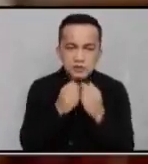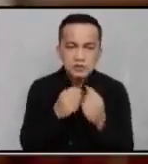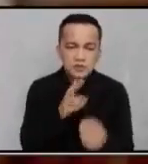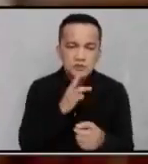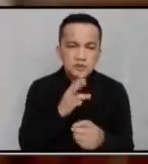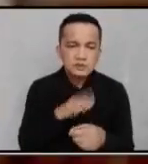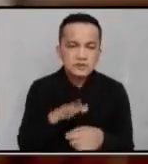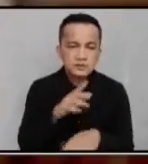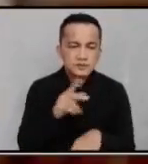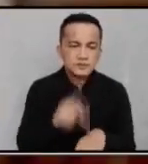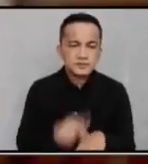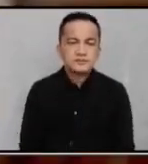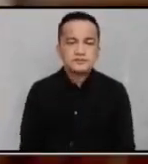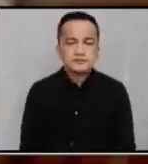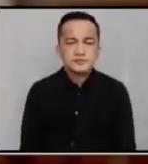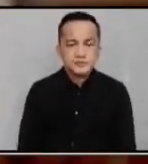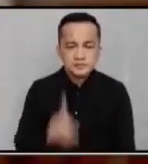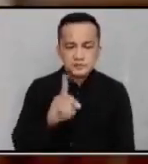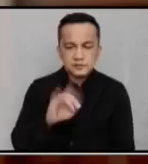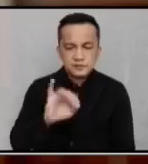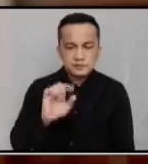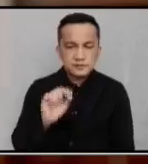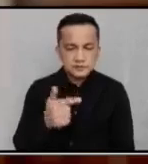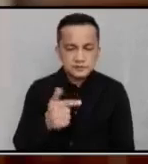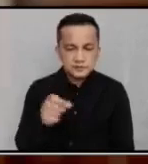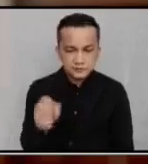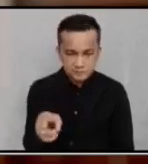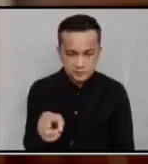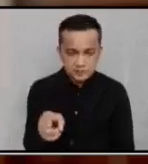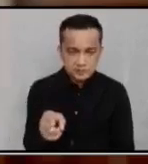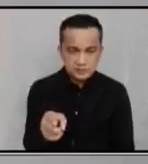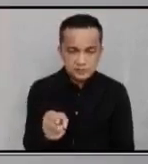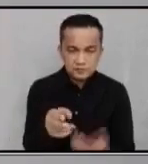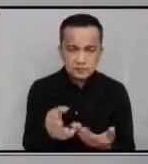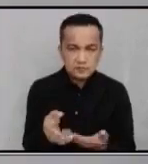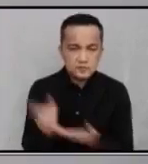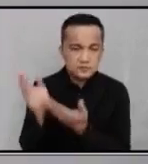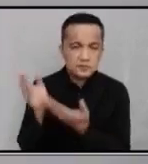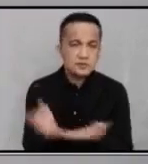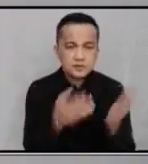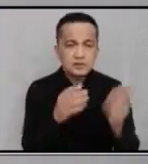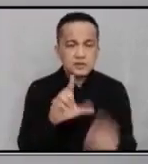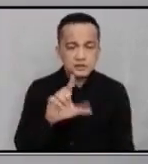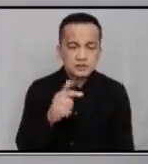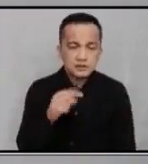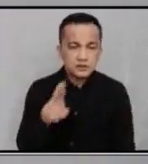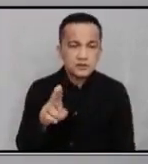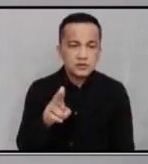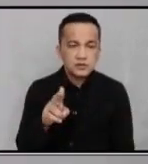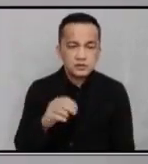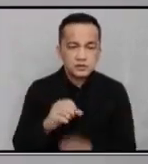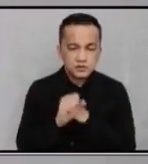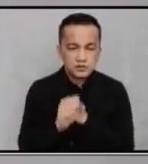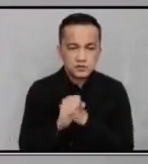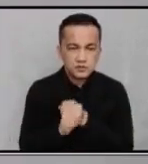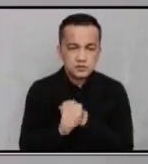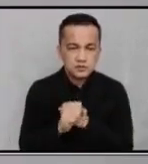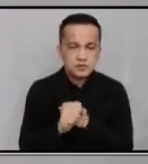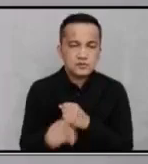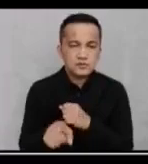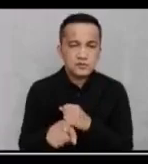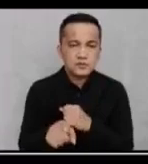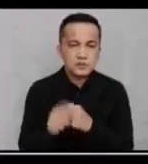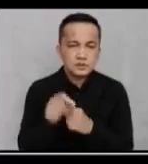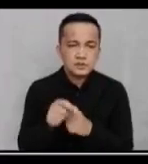DILG naman ay inatasan natin na paratingin sa mga LGUs ang kampanya natin sa pagmitigate ng impact ng